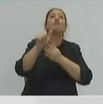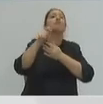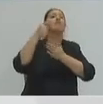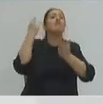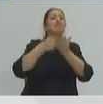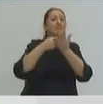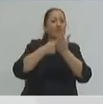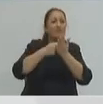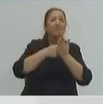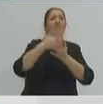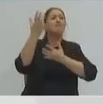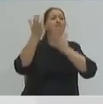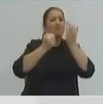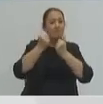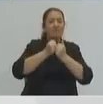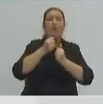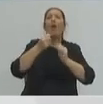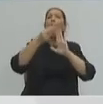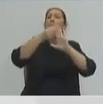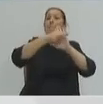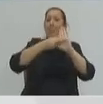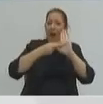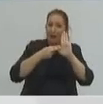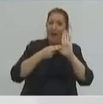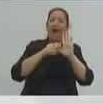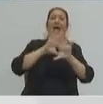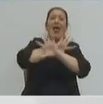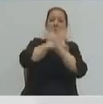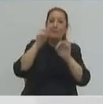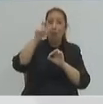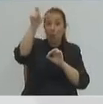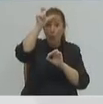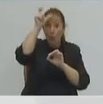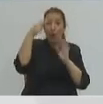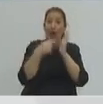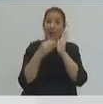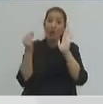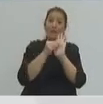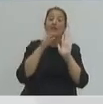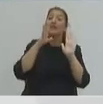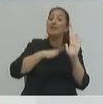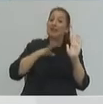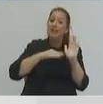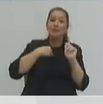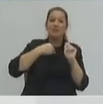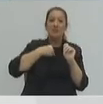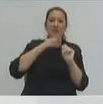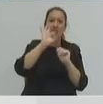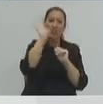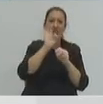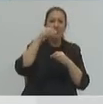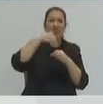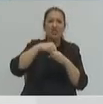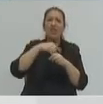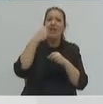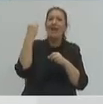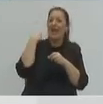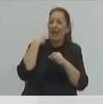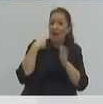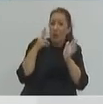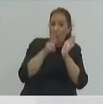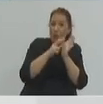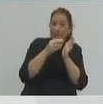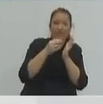mağazaların, bütün markaların isimlerinin Türkçe olmasını isterken, bir Silivri Belediyesi'nde yeni ruhsat verirken İngilizce veya başka bir